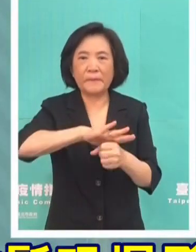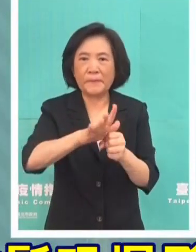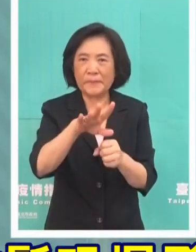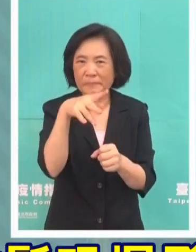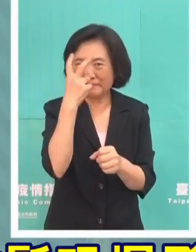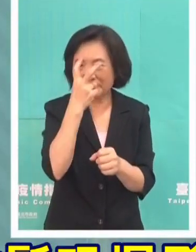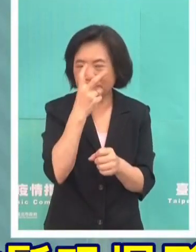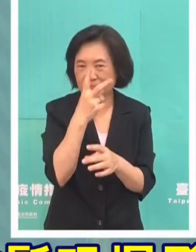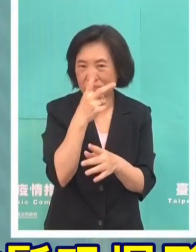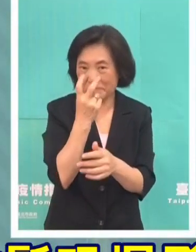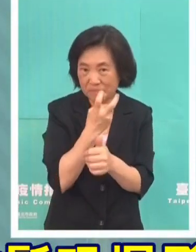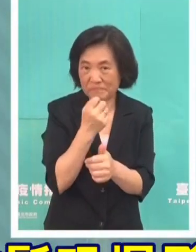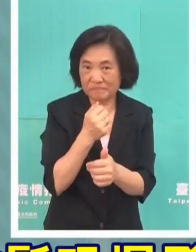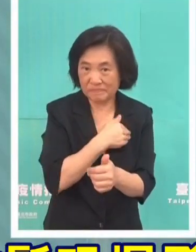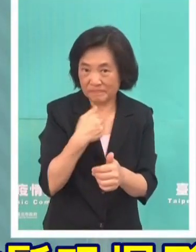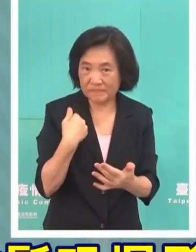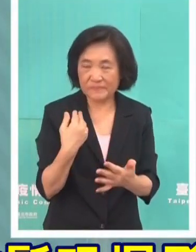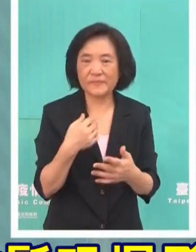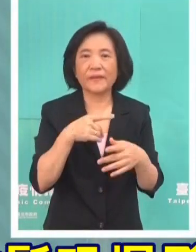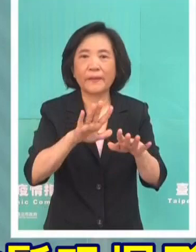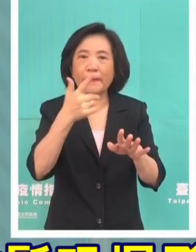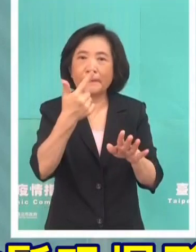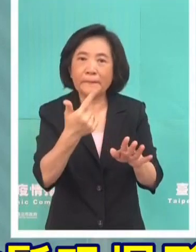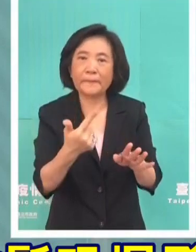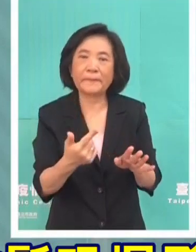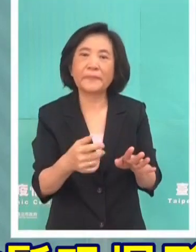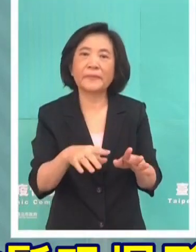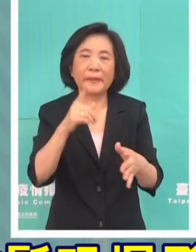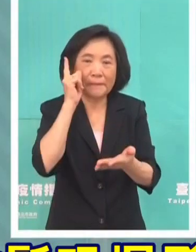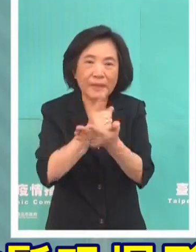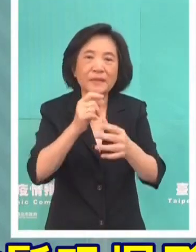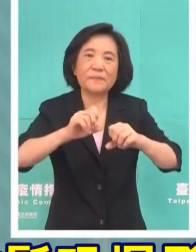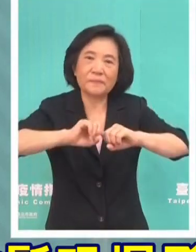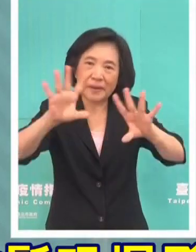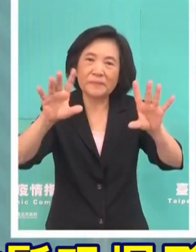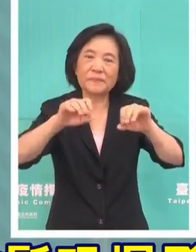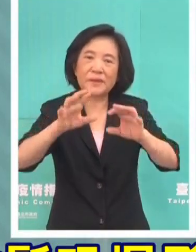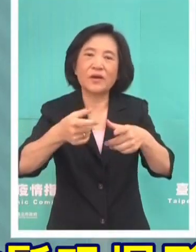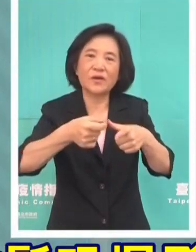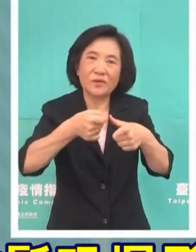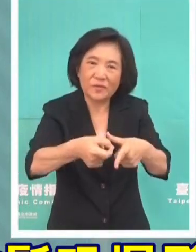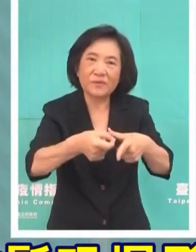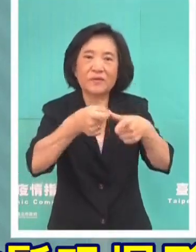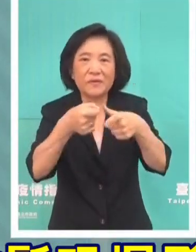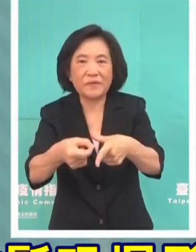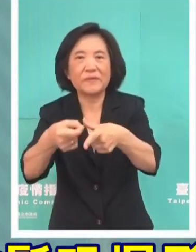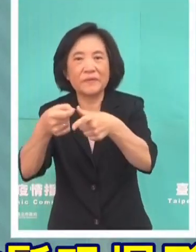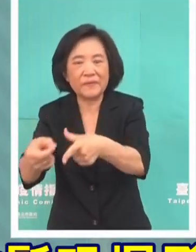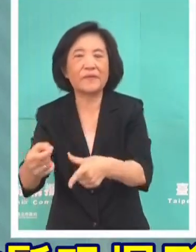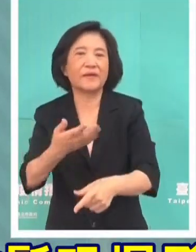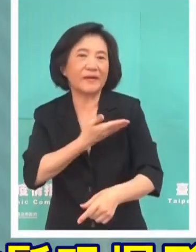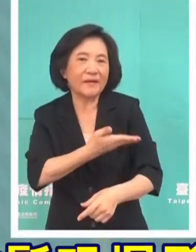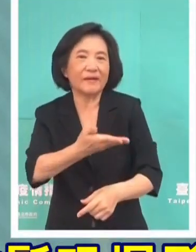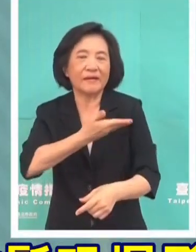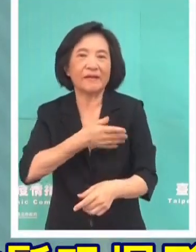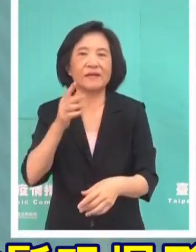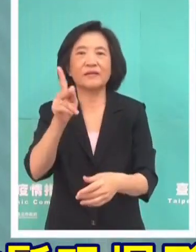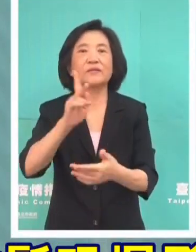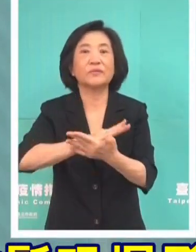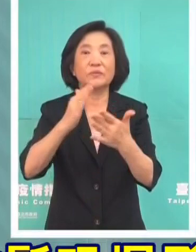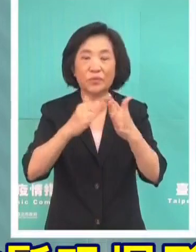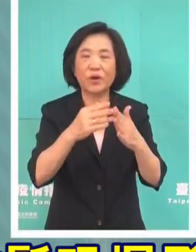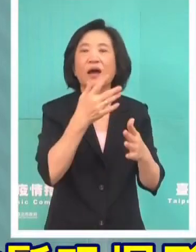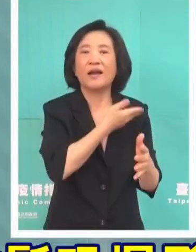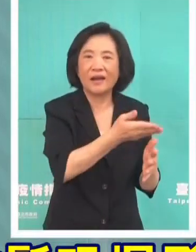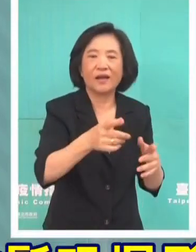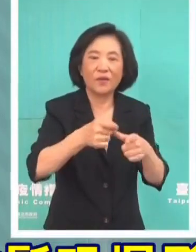制，我们就慢慢这个每天公布一些东西，慢慢把它放开，比方说图书馆可以，